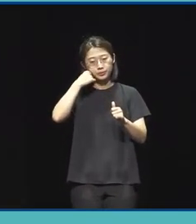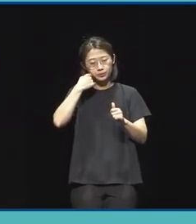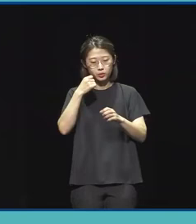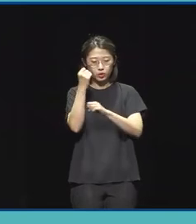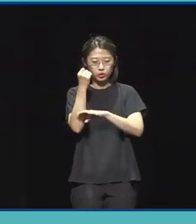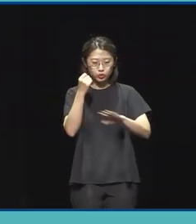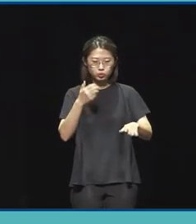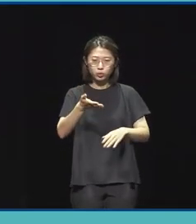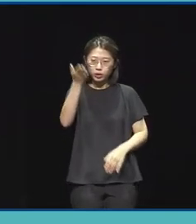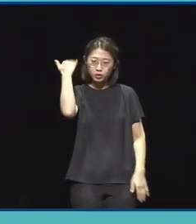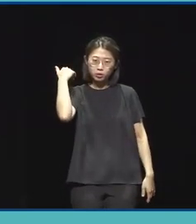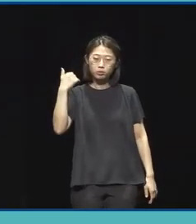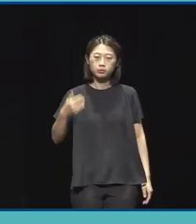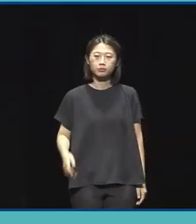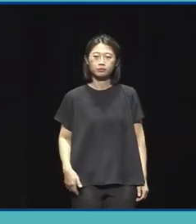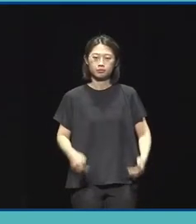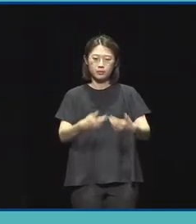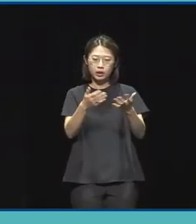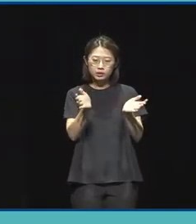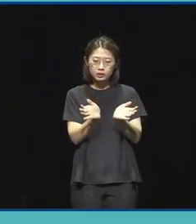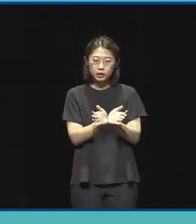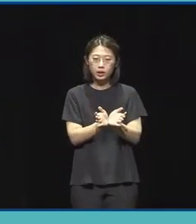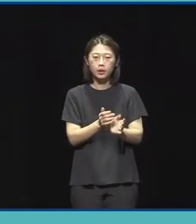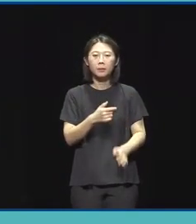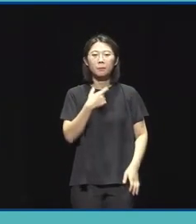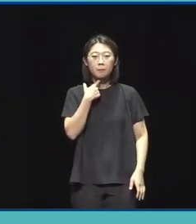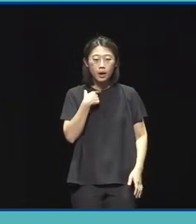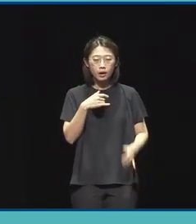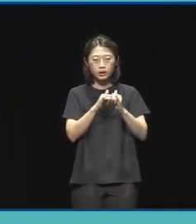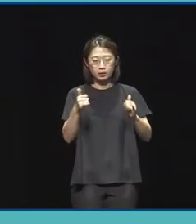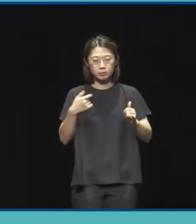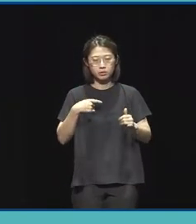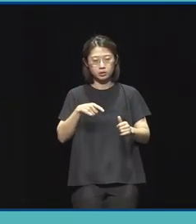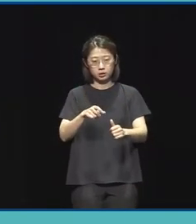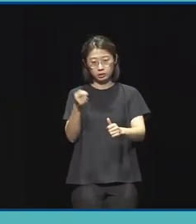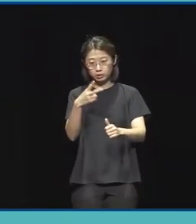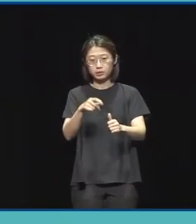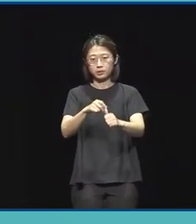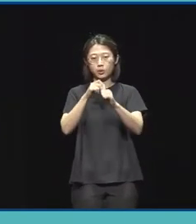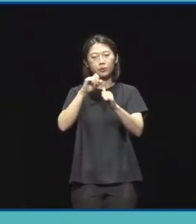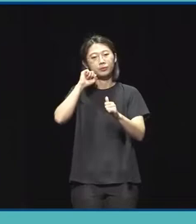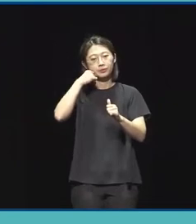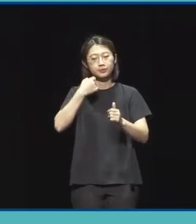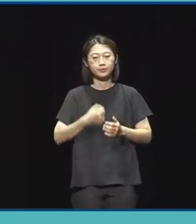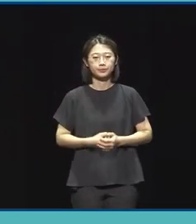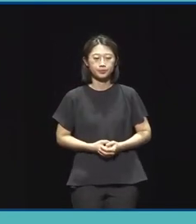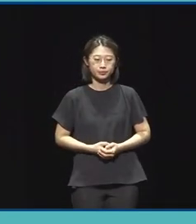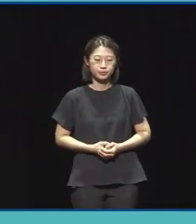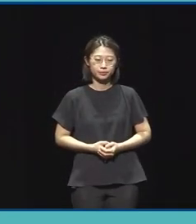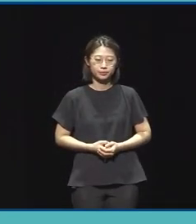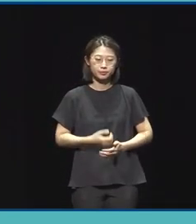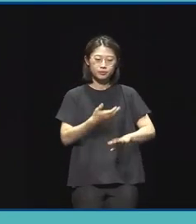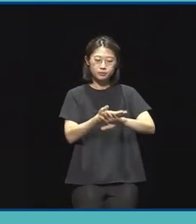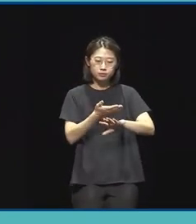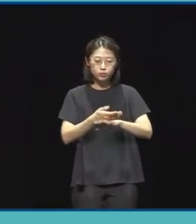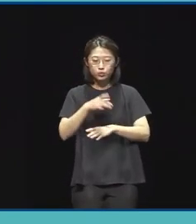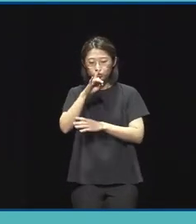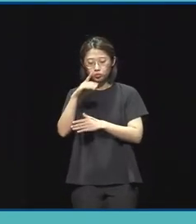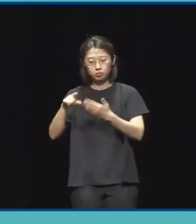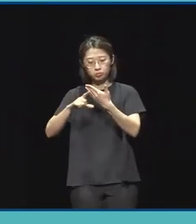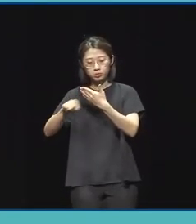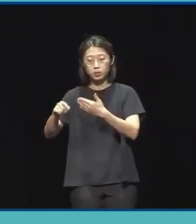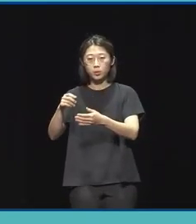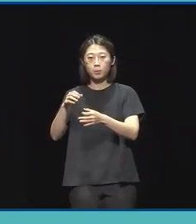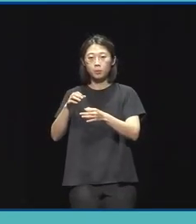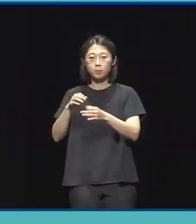또는 과거의 단체 근무자를 연수단원으로 채용할 수 없습니다. 문예기금 타사업 및 중앙부처 자치단체